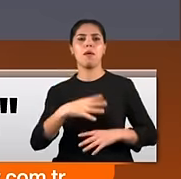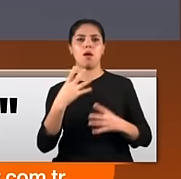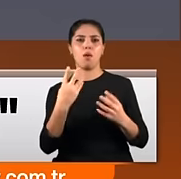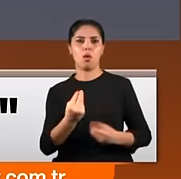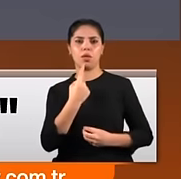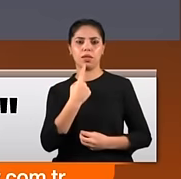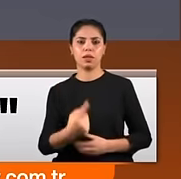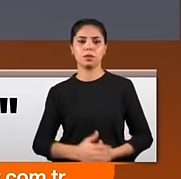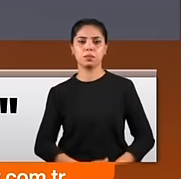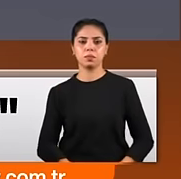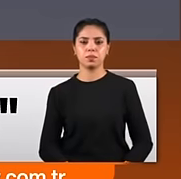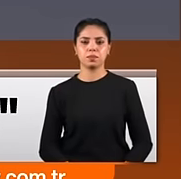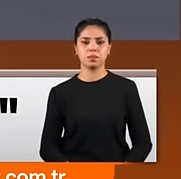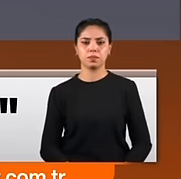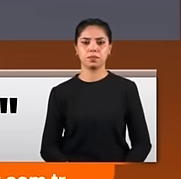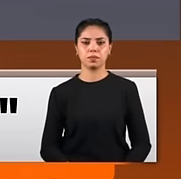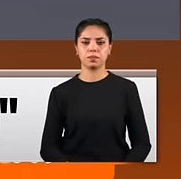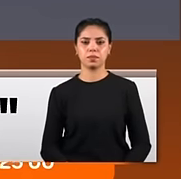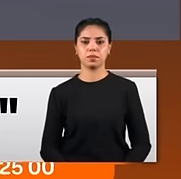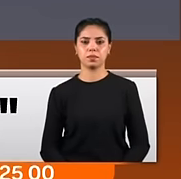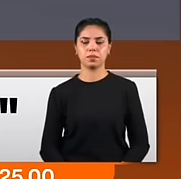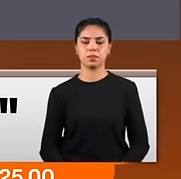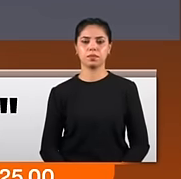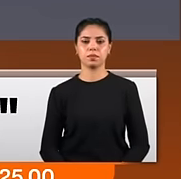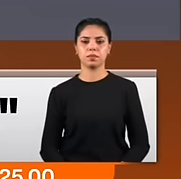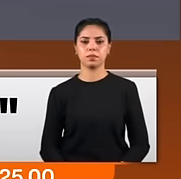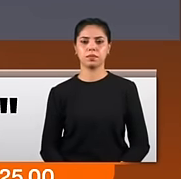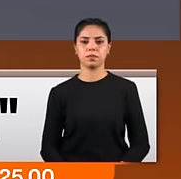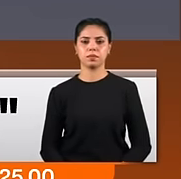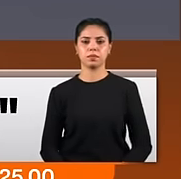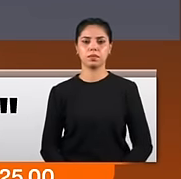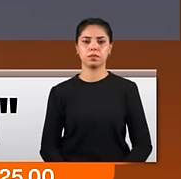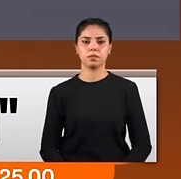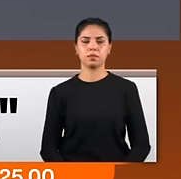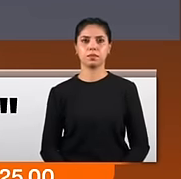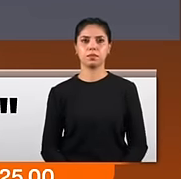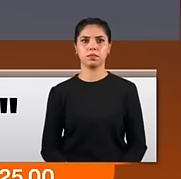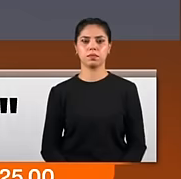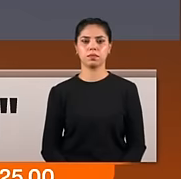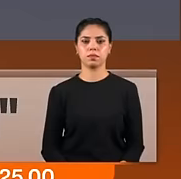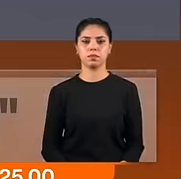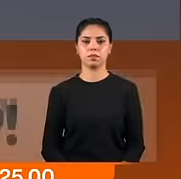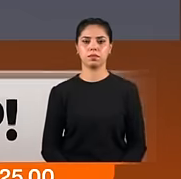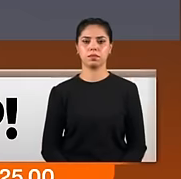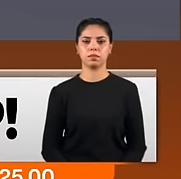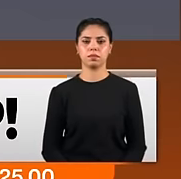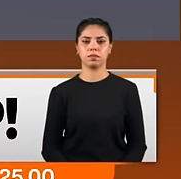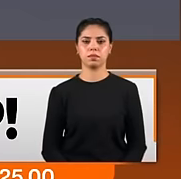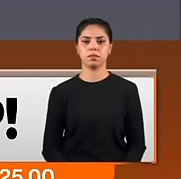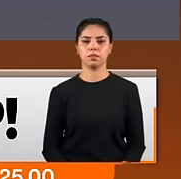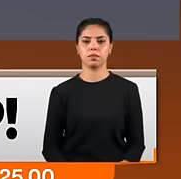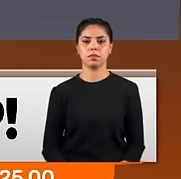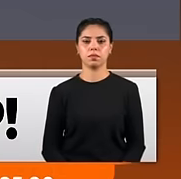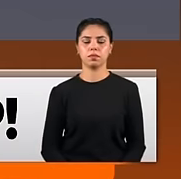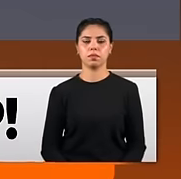başında benimle evlenen ve kariyerime son verdiğim günün ertesi günü benden ayrılma kararı alan bugüne kadar çok sevdiğim eşim, para hiçbir zaman çok